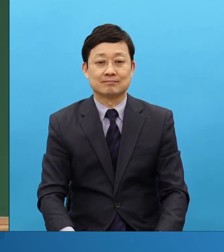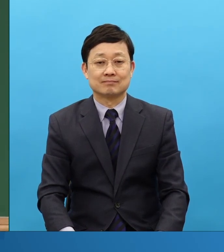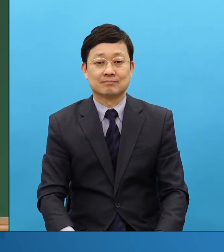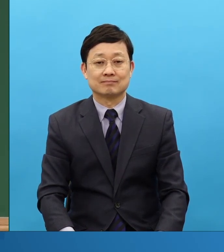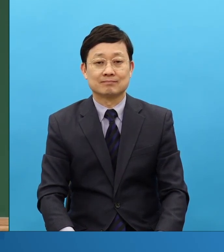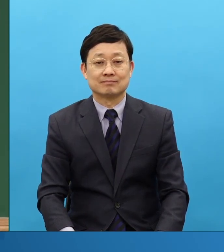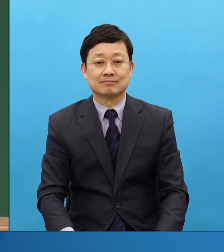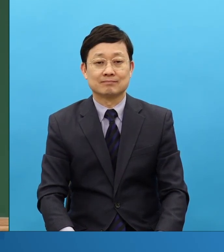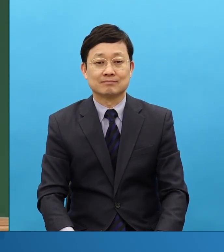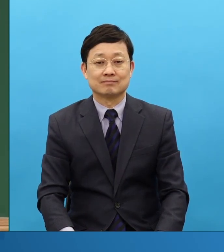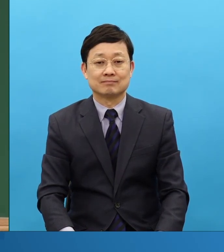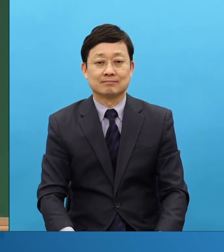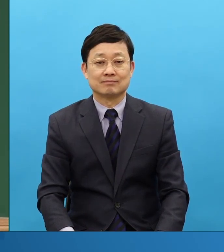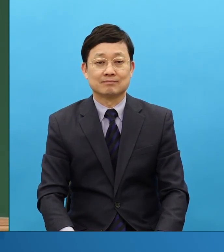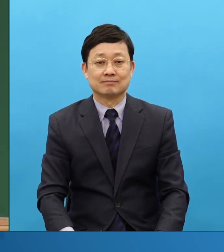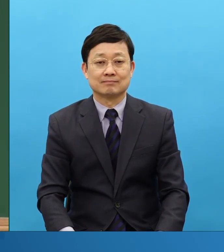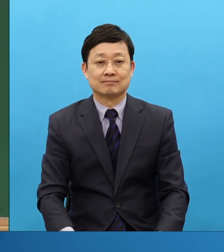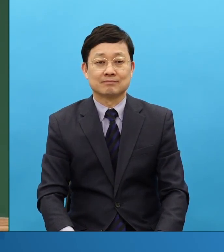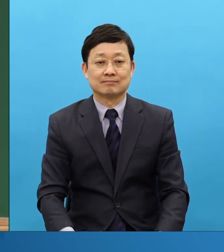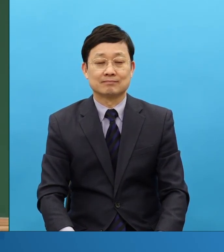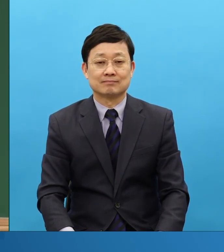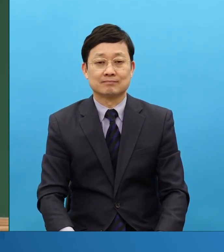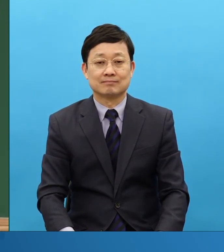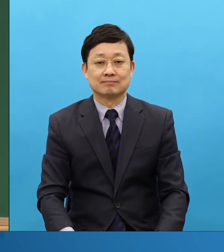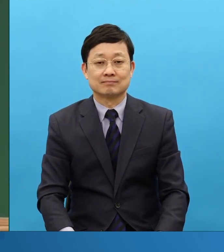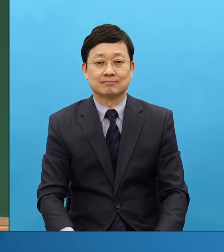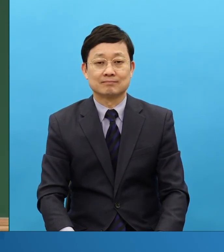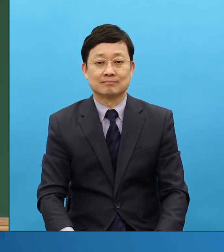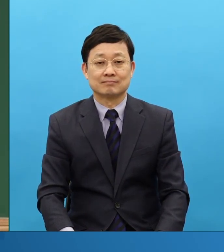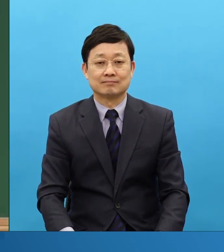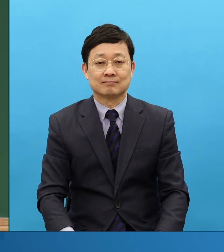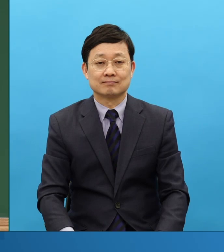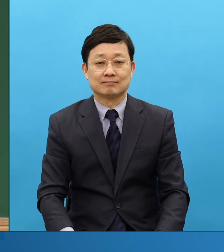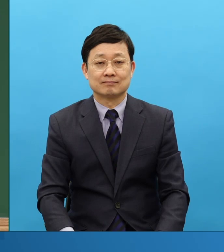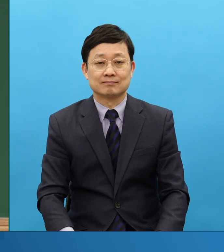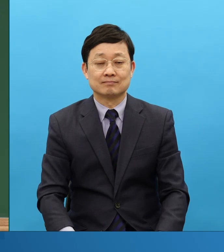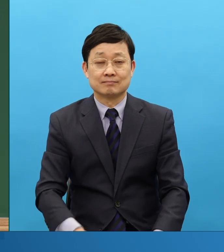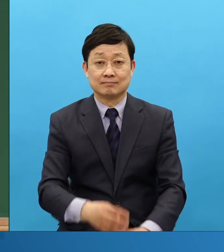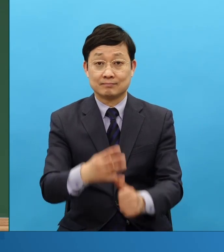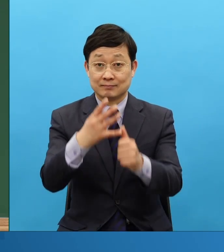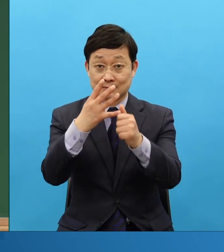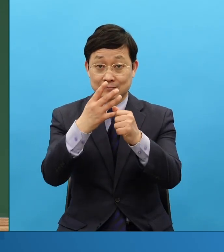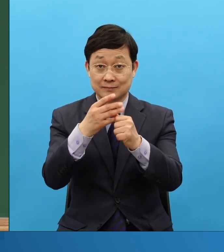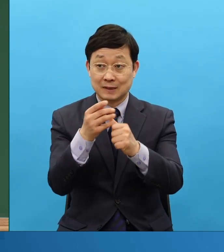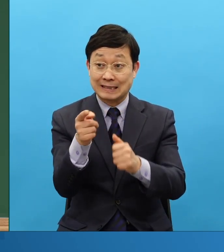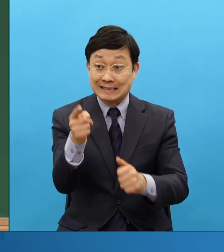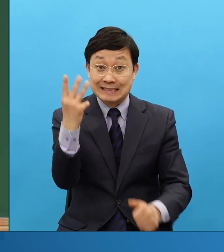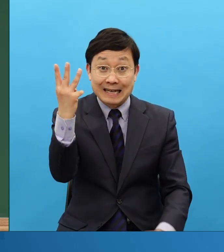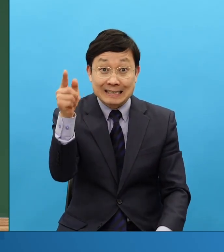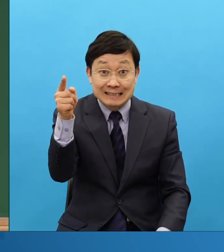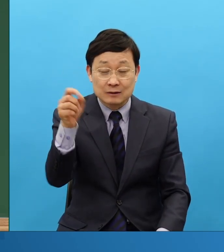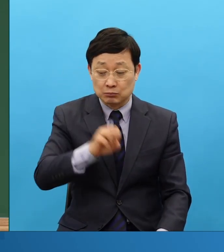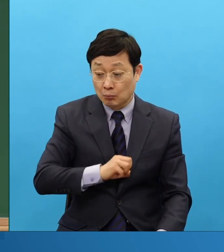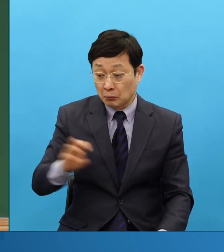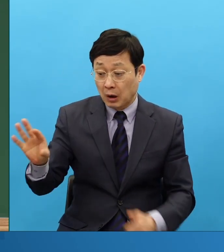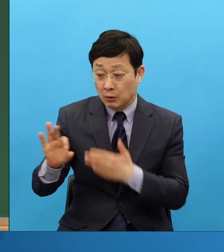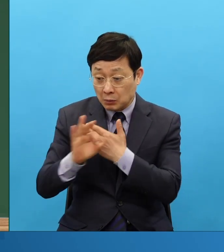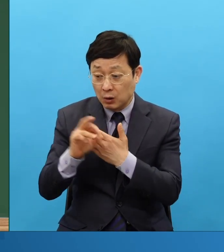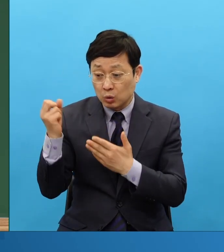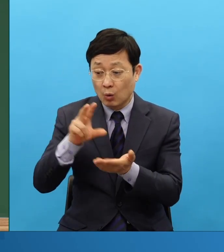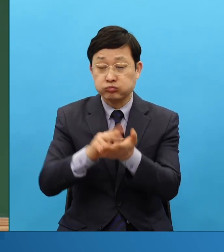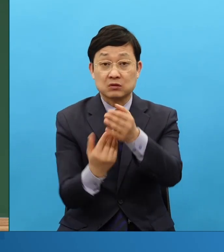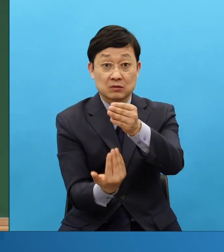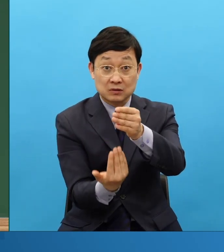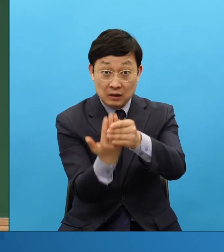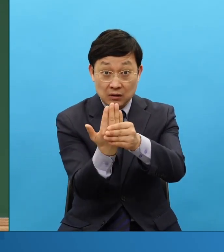이 놓친 시대가 오니까 이거 놓쳐버리면 문제가 또 와요. Therefore, an age came where they lost hold of this, and so